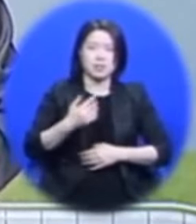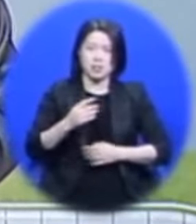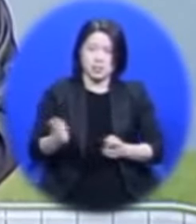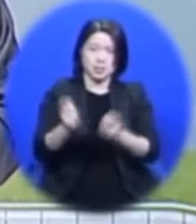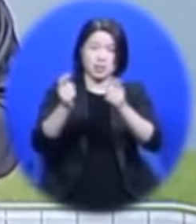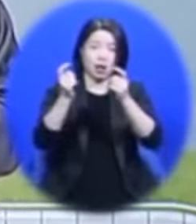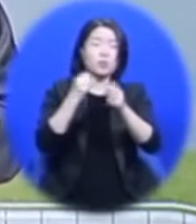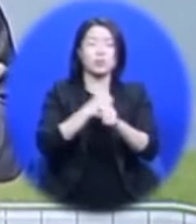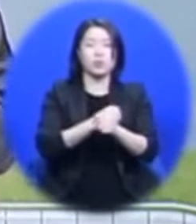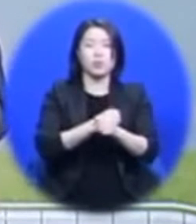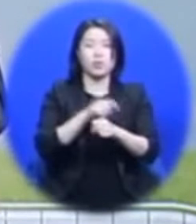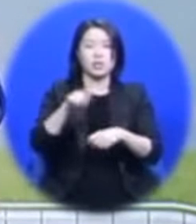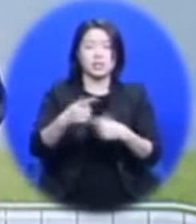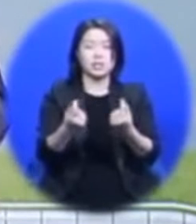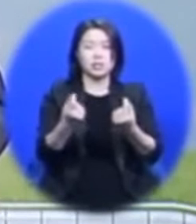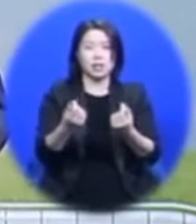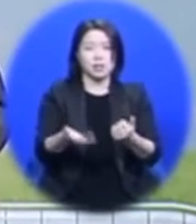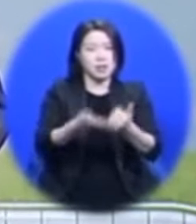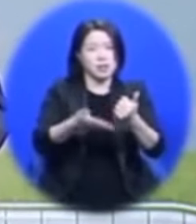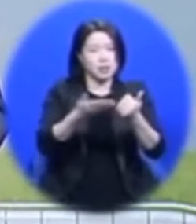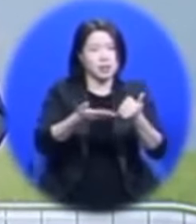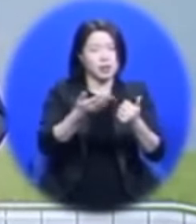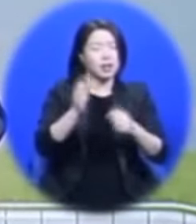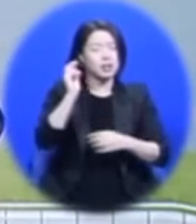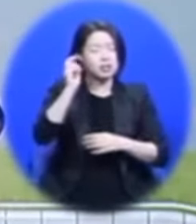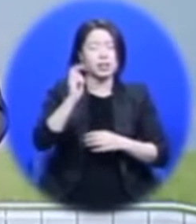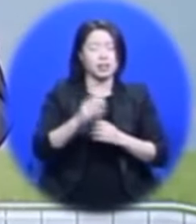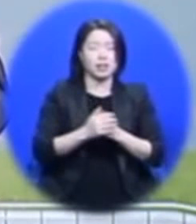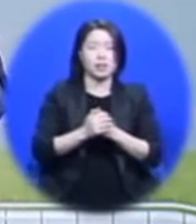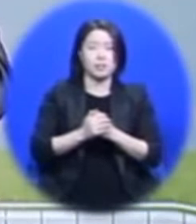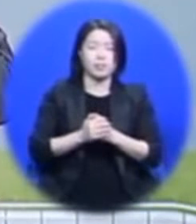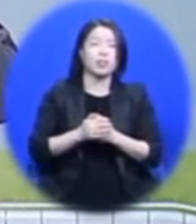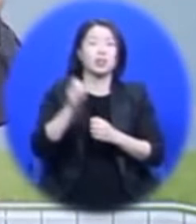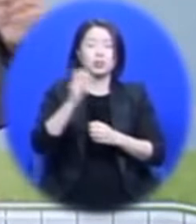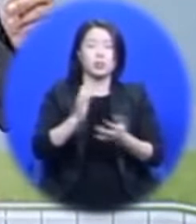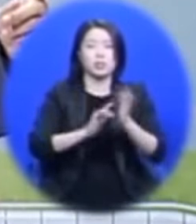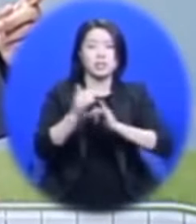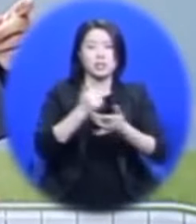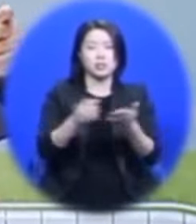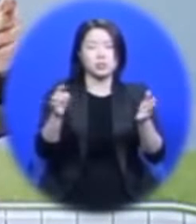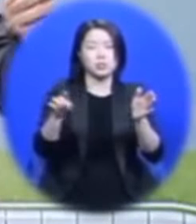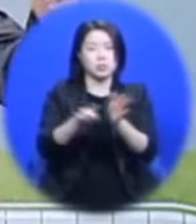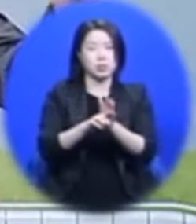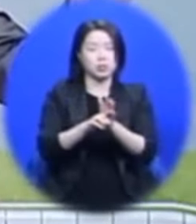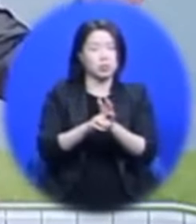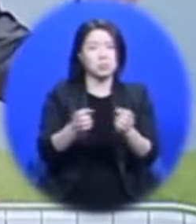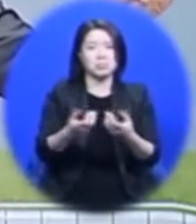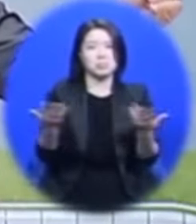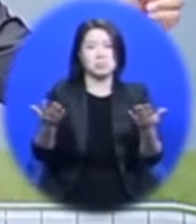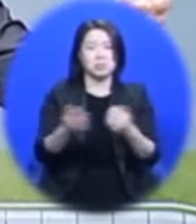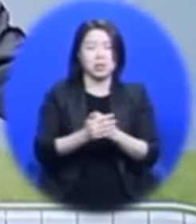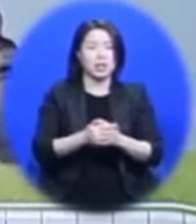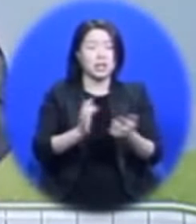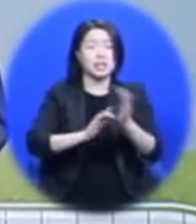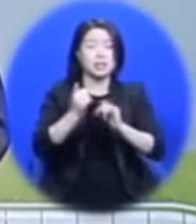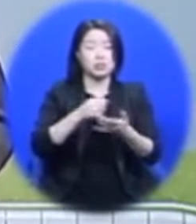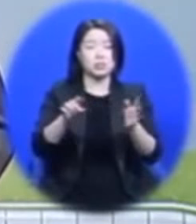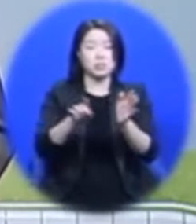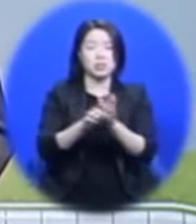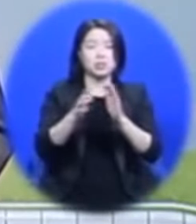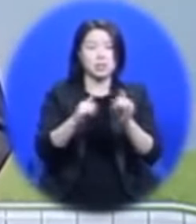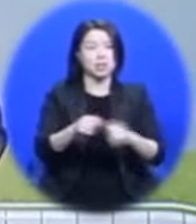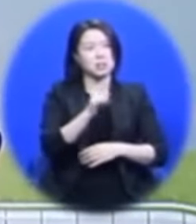싸우고 이렇게 자꾸 충동하려는 모양입니다. 그리고는 예수 믿어도 소용없네, 예수 믿은 사람이 저 꼴이네